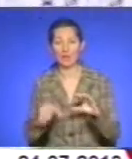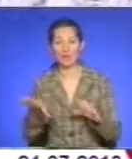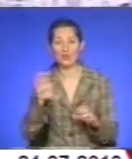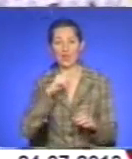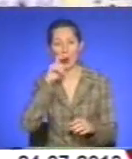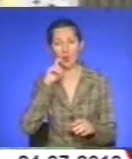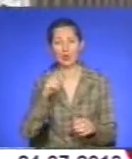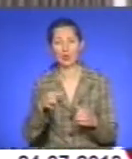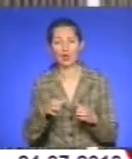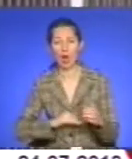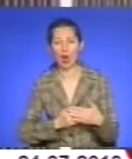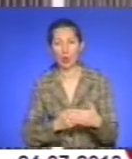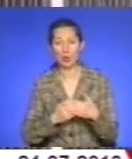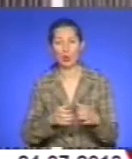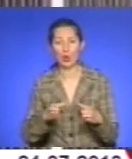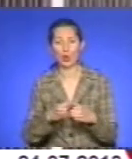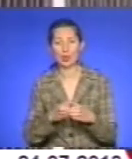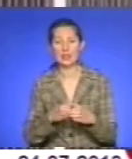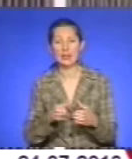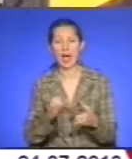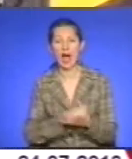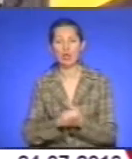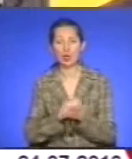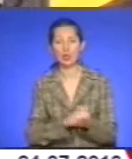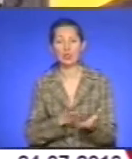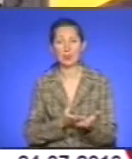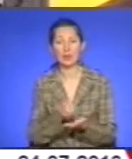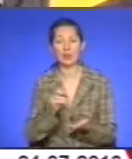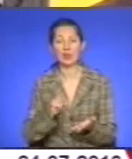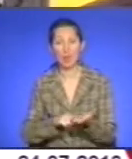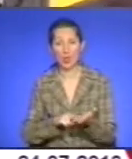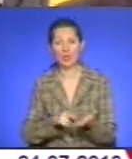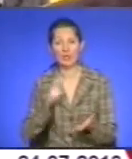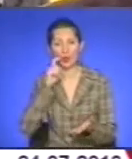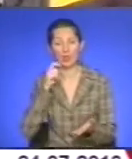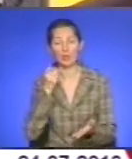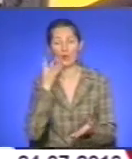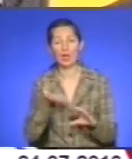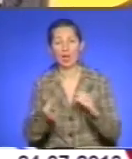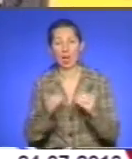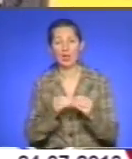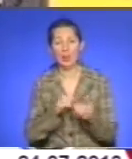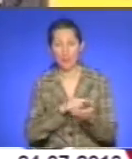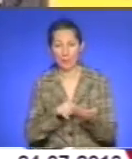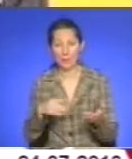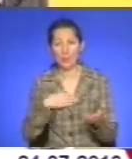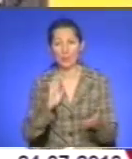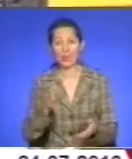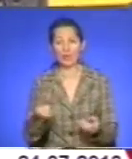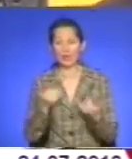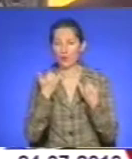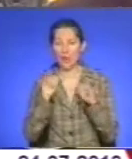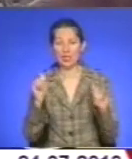організації «Асоціація платників податків України». Просто коли підводили підсумки, ми були вражені творчістю наших